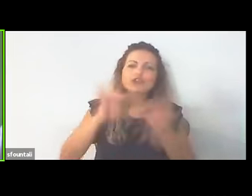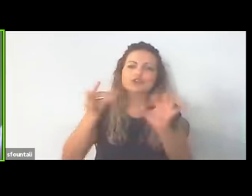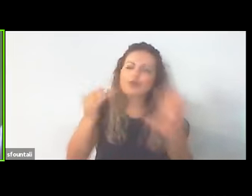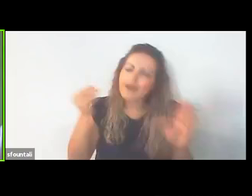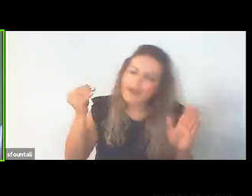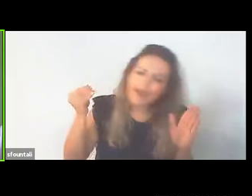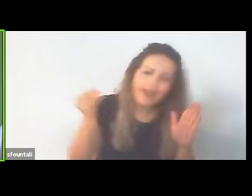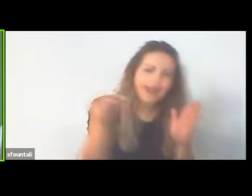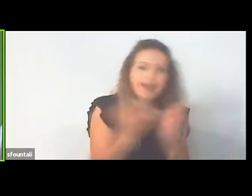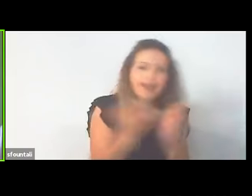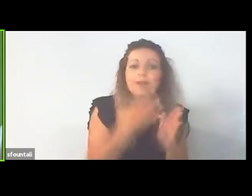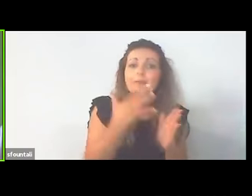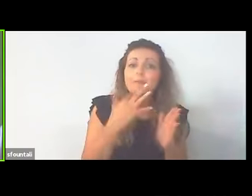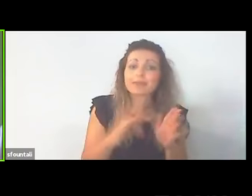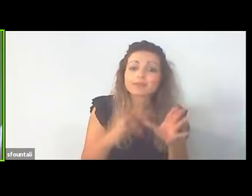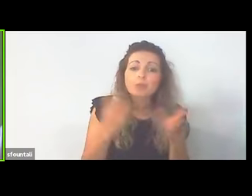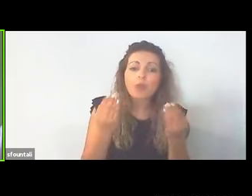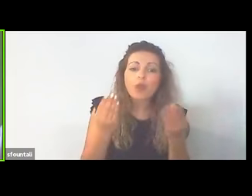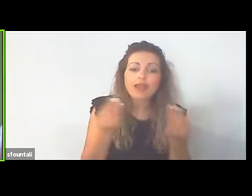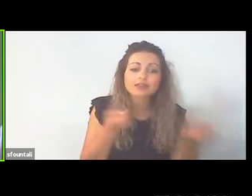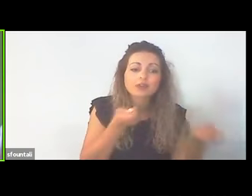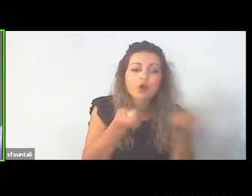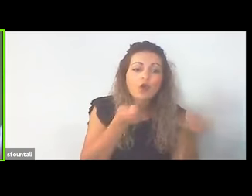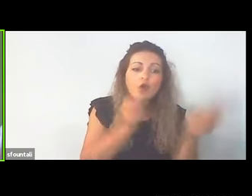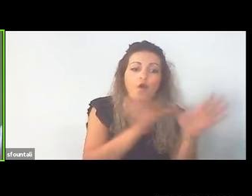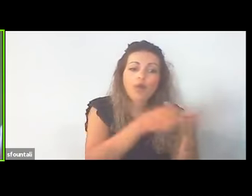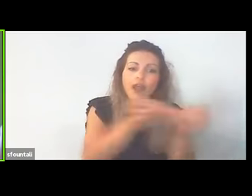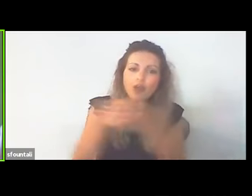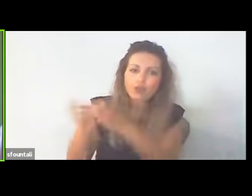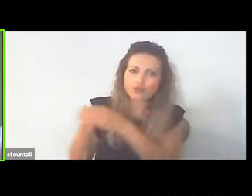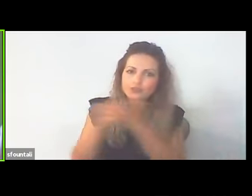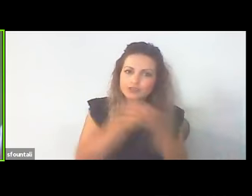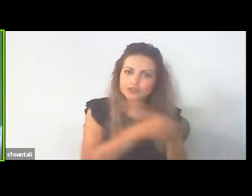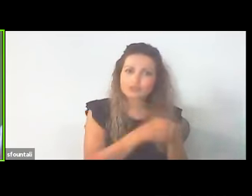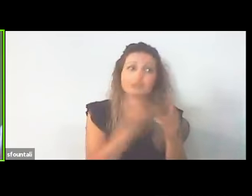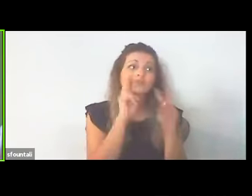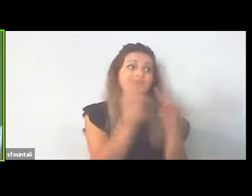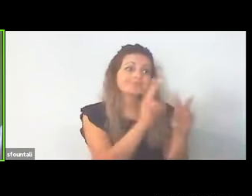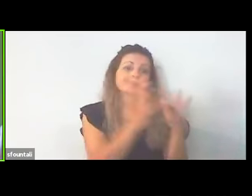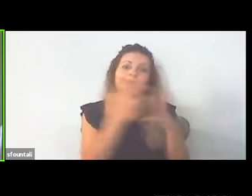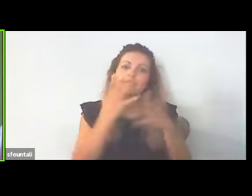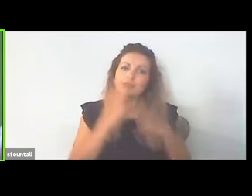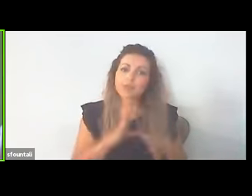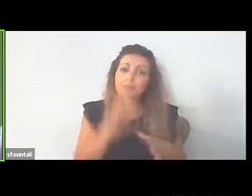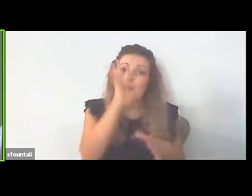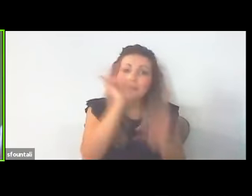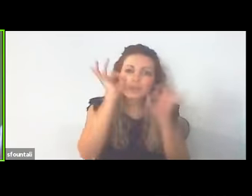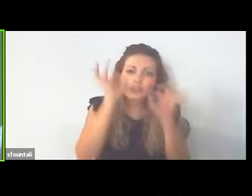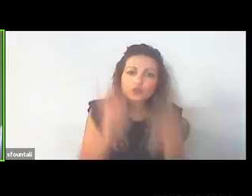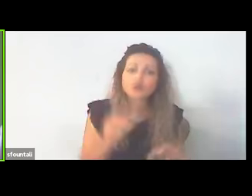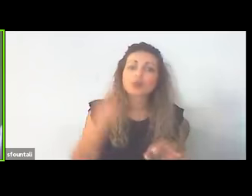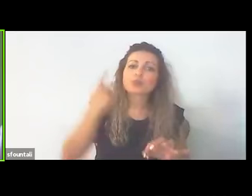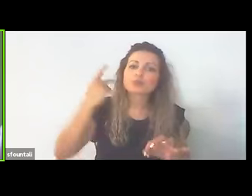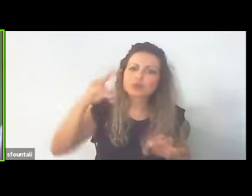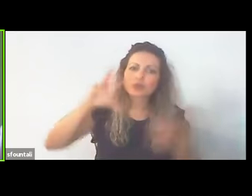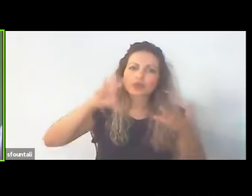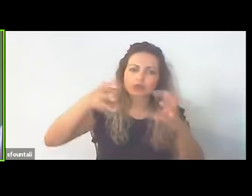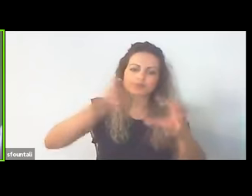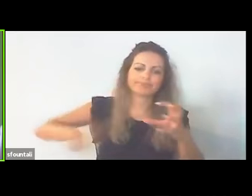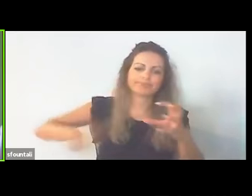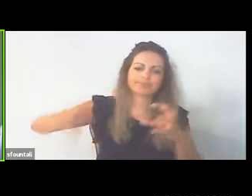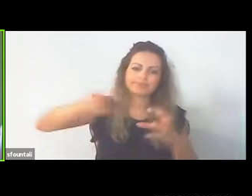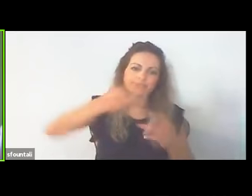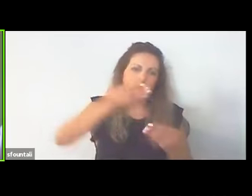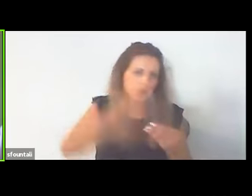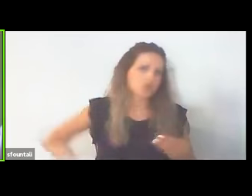φεμινιστικές οργανώσεις θέλουμε να γίνει πραγματικότητα σε περισσότερες χώρες. Μέχρι τότε νομίζω